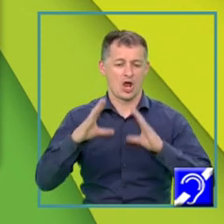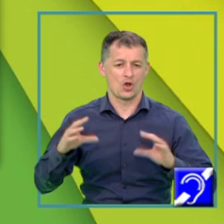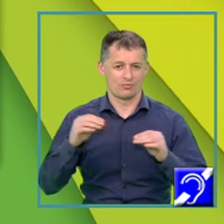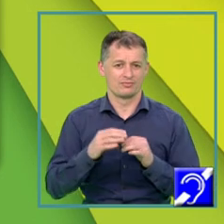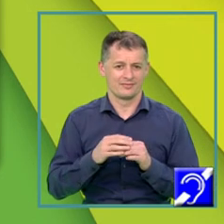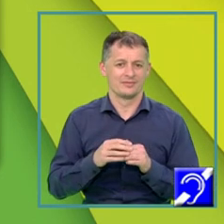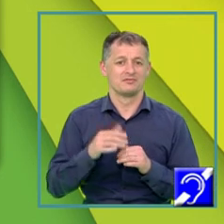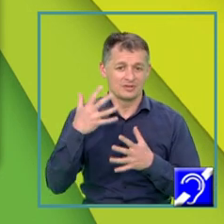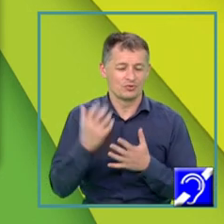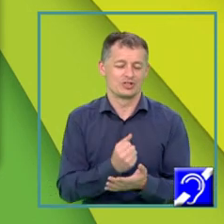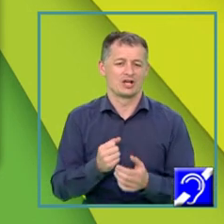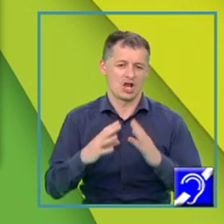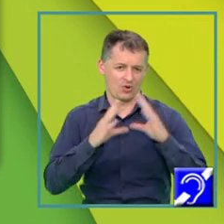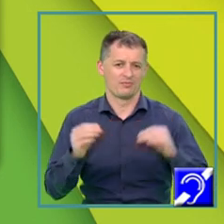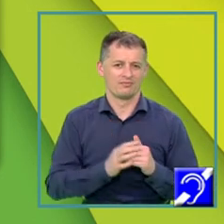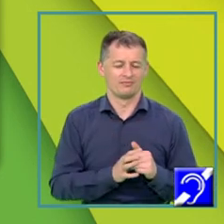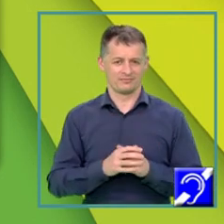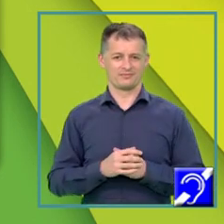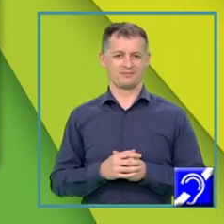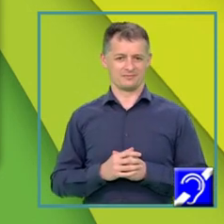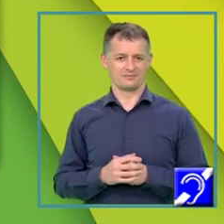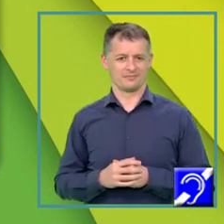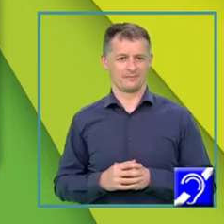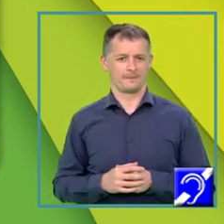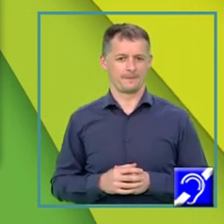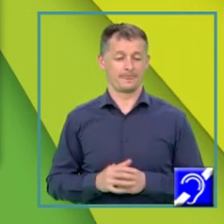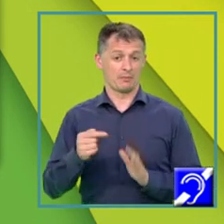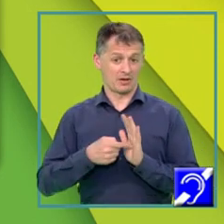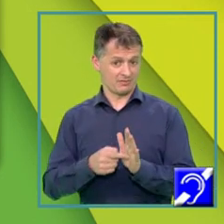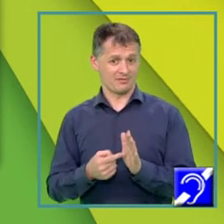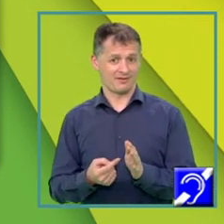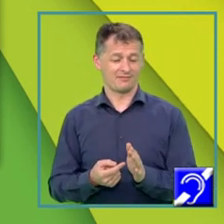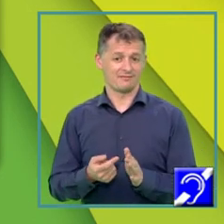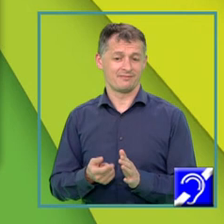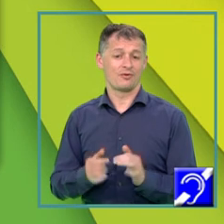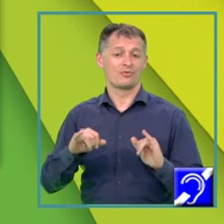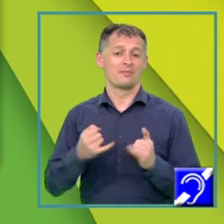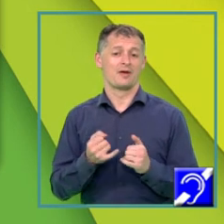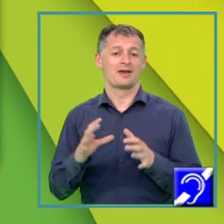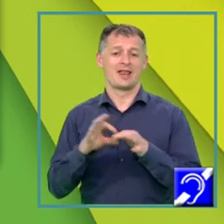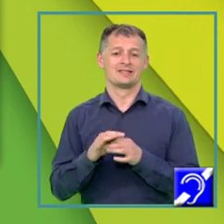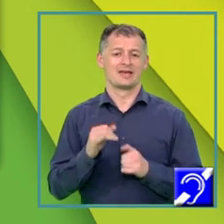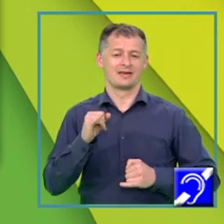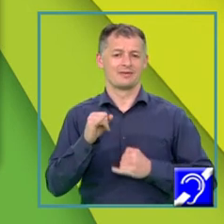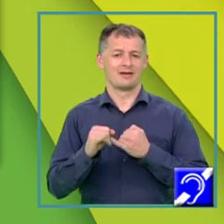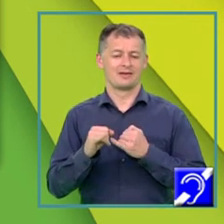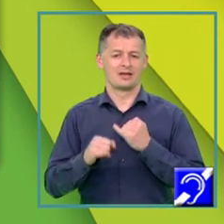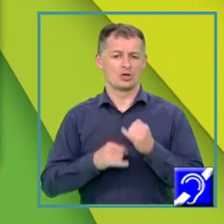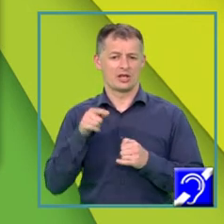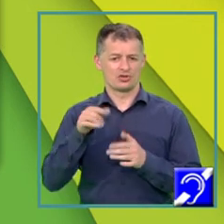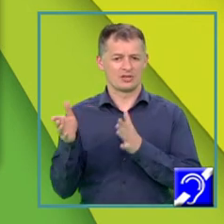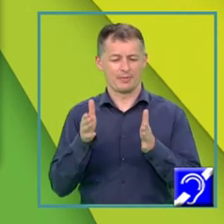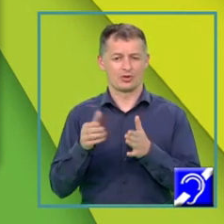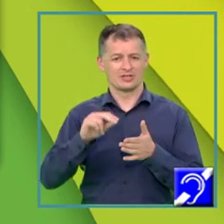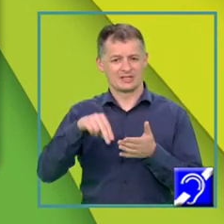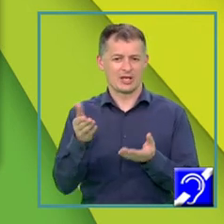și Polonia chiar se îmbunătățesc. Și uitați că v-am mai scos în evidență un eveniment al relațiilor internaționale din această perioadă, și anume